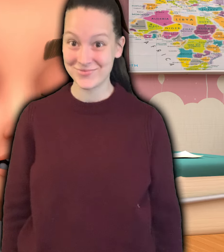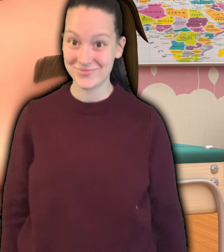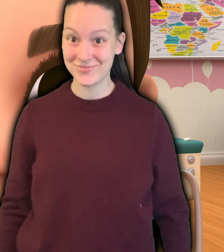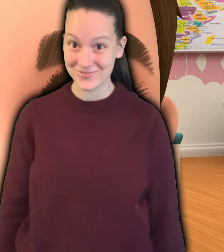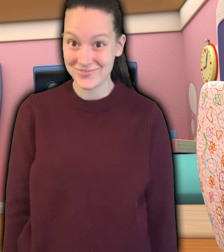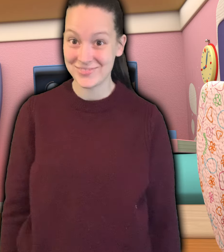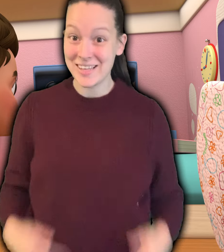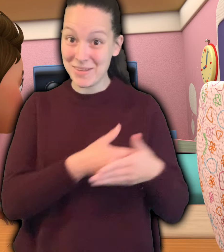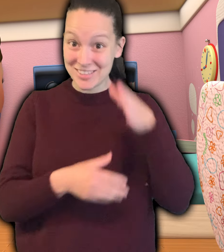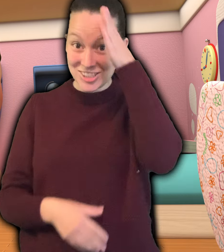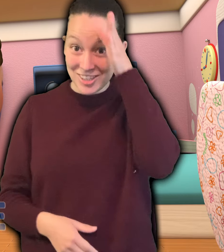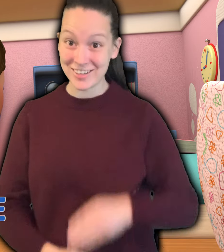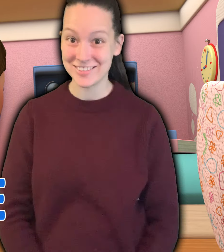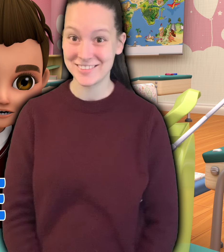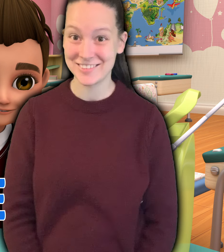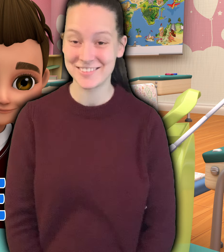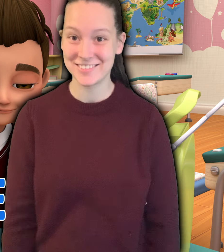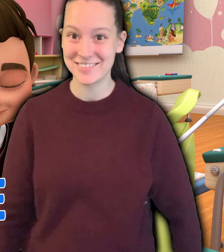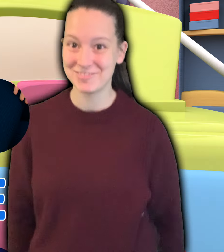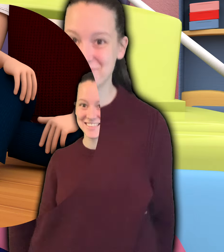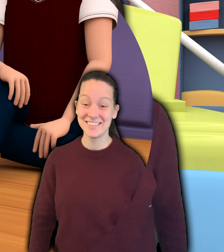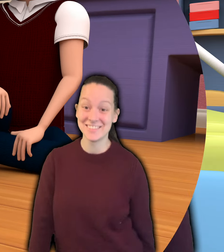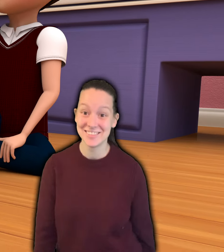たちびザメ